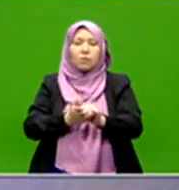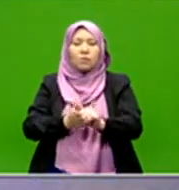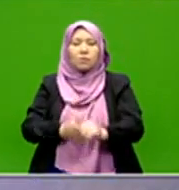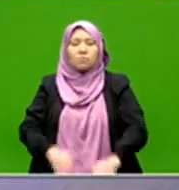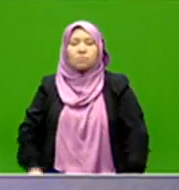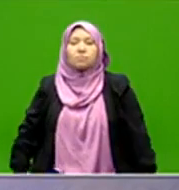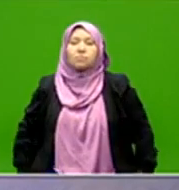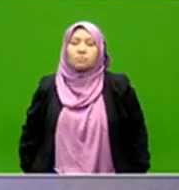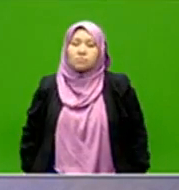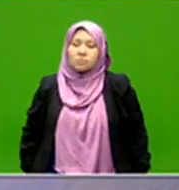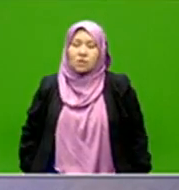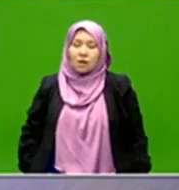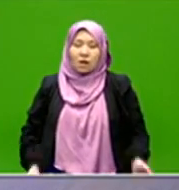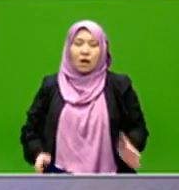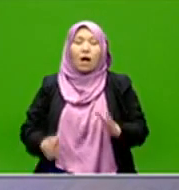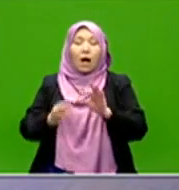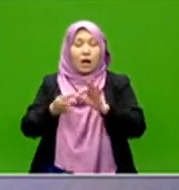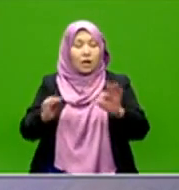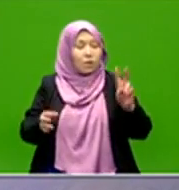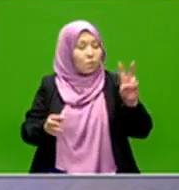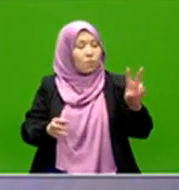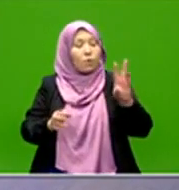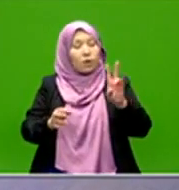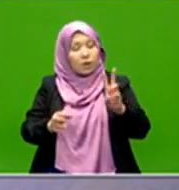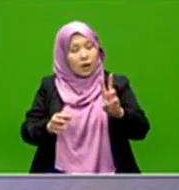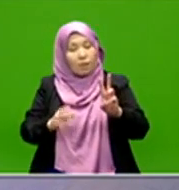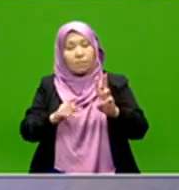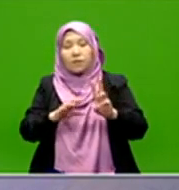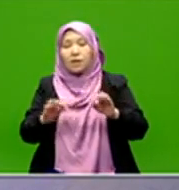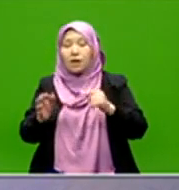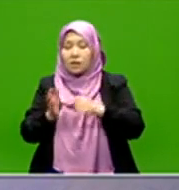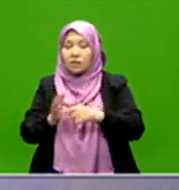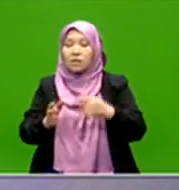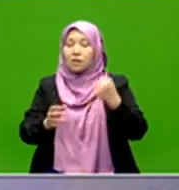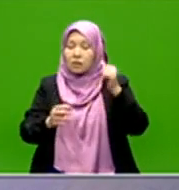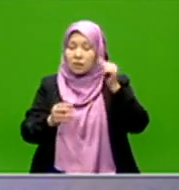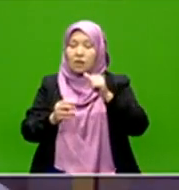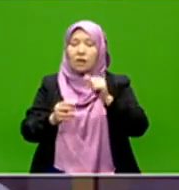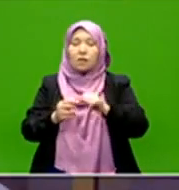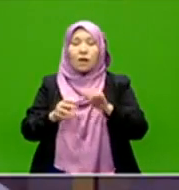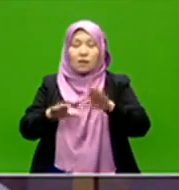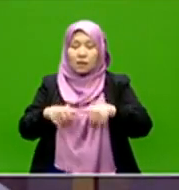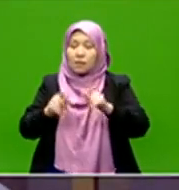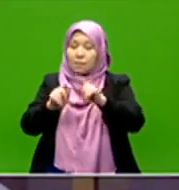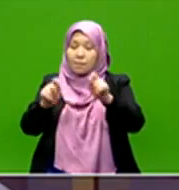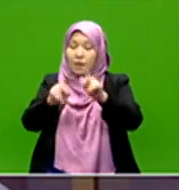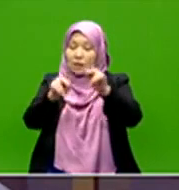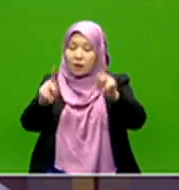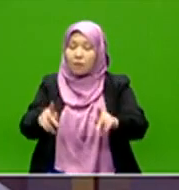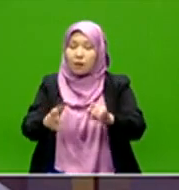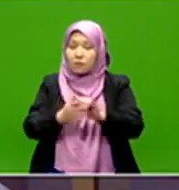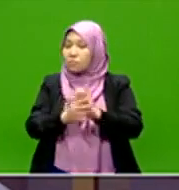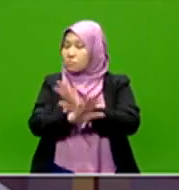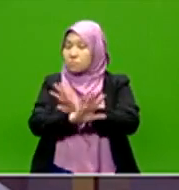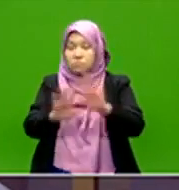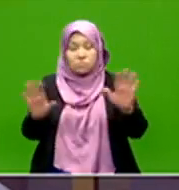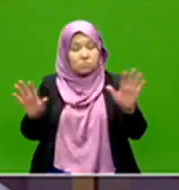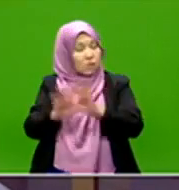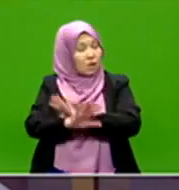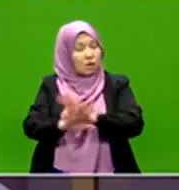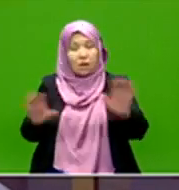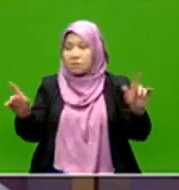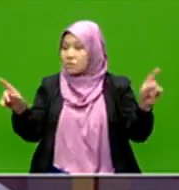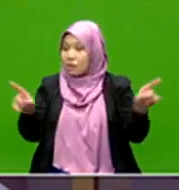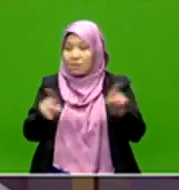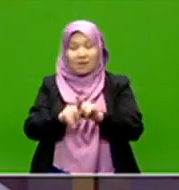'azim. Surah Al-Azim ayat 26. Dan ingatlah ketika kami menempatkan Ibrahim di tempat Baitullah dengan mengatakan, janganlah engkau menyekutukan aku